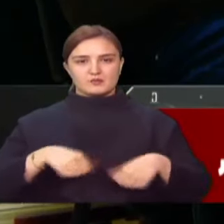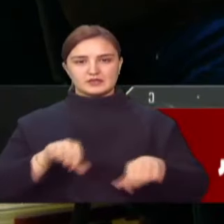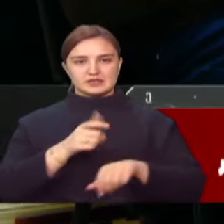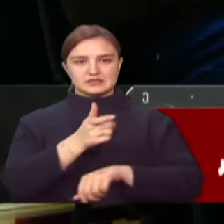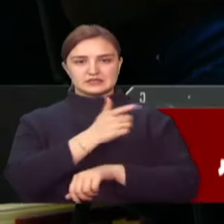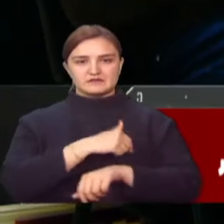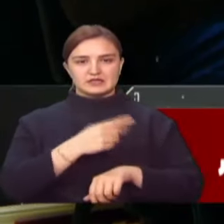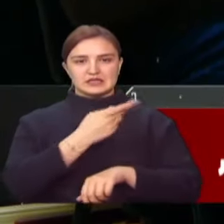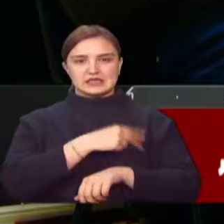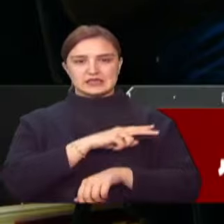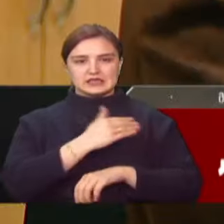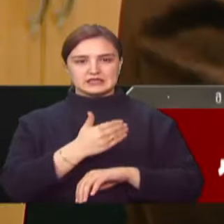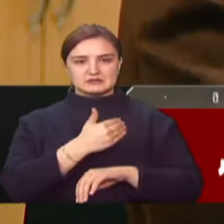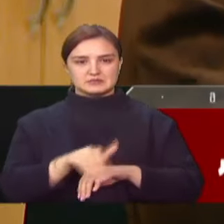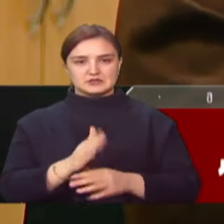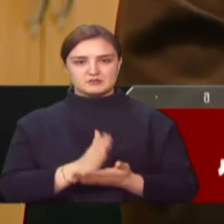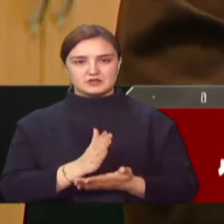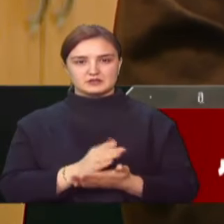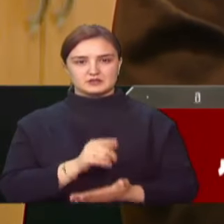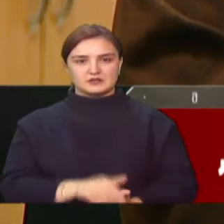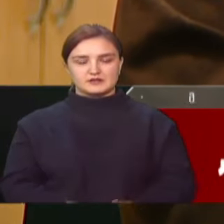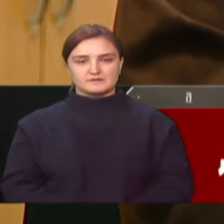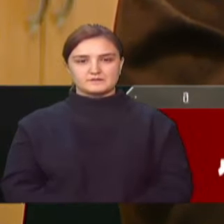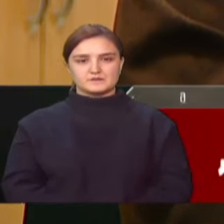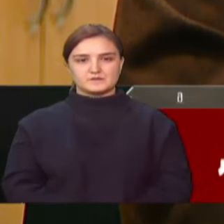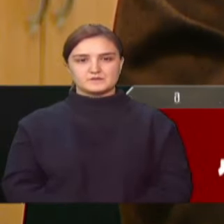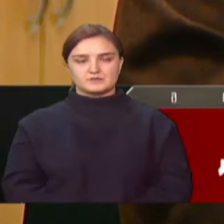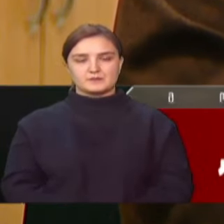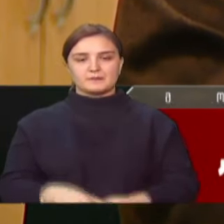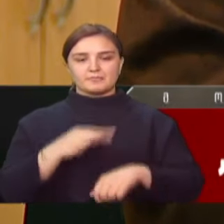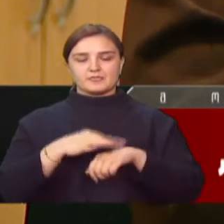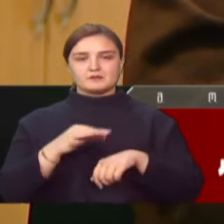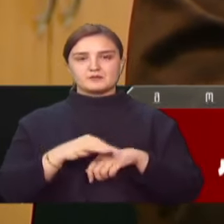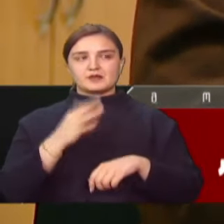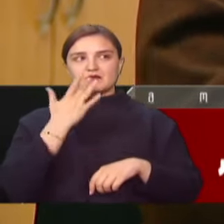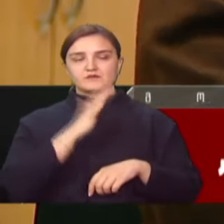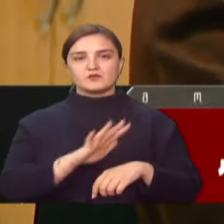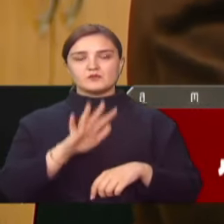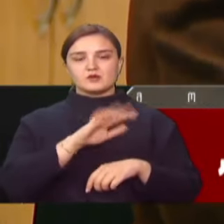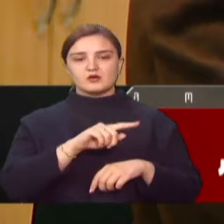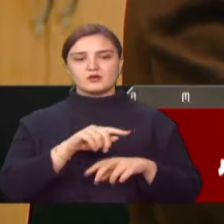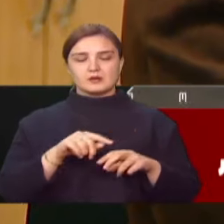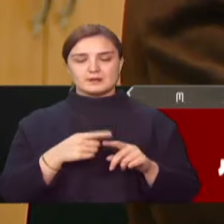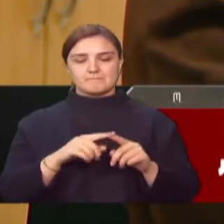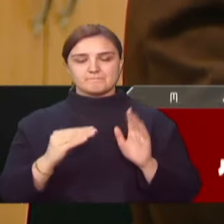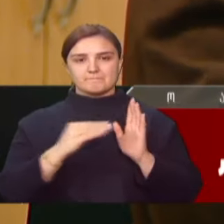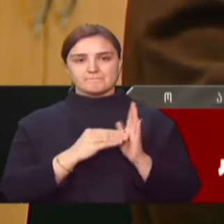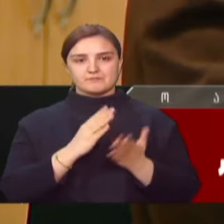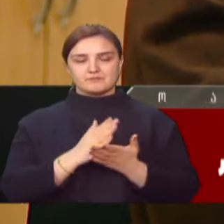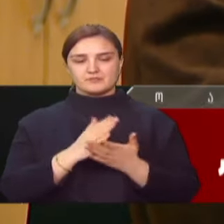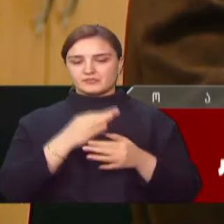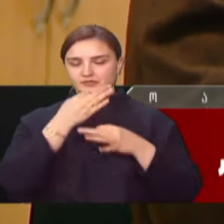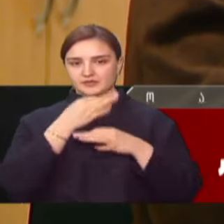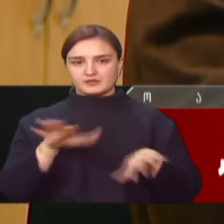და კლინიკის მისამართითაა. Წამების პრევენციის ევროპული კომიტეტის დასკვნაშიც ეს ასახულია, რომ